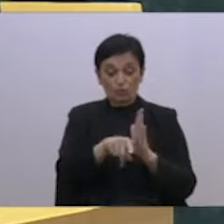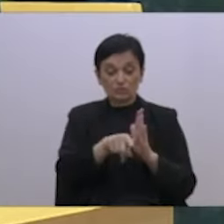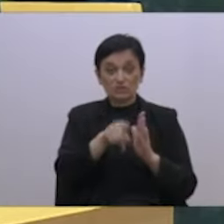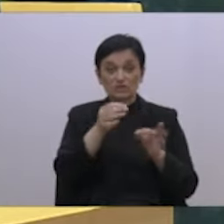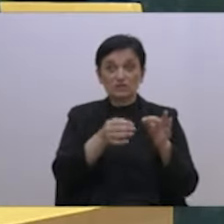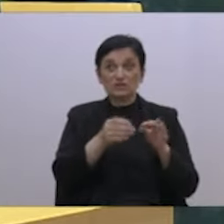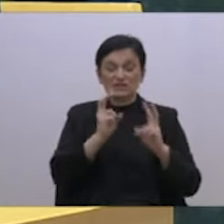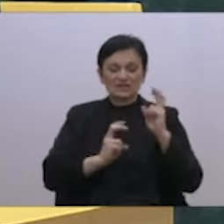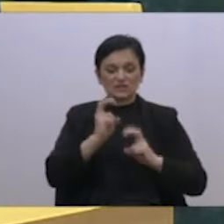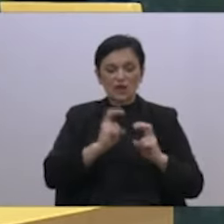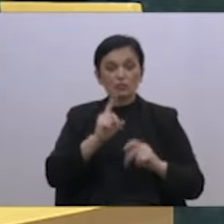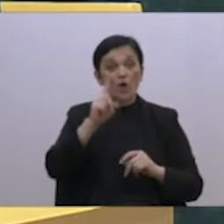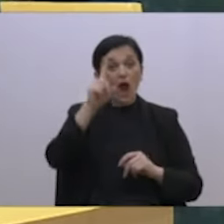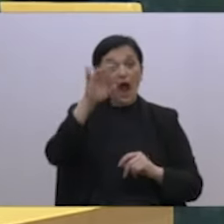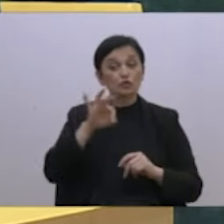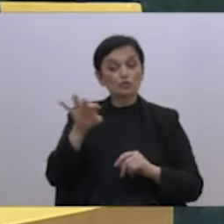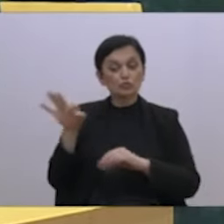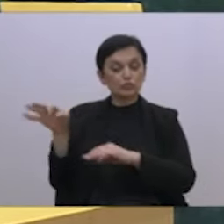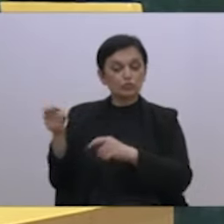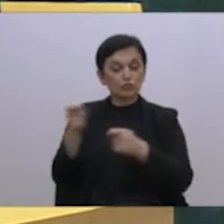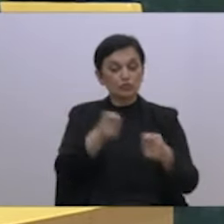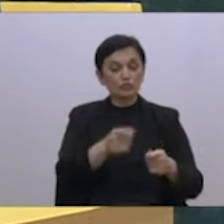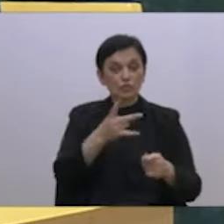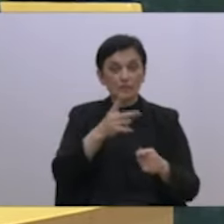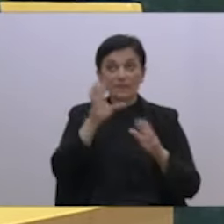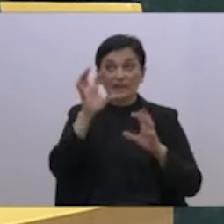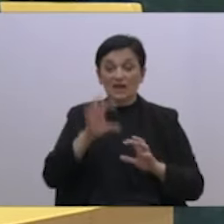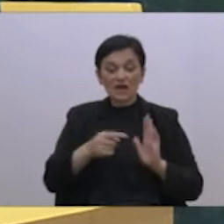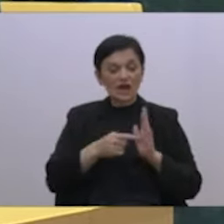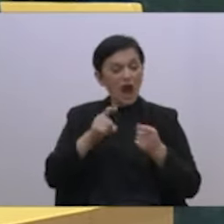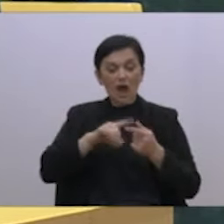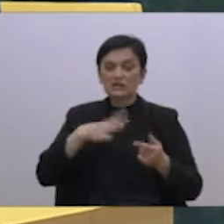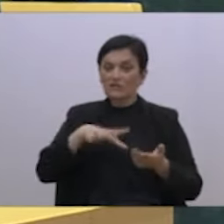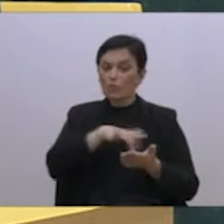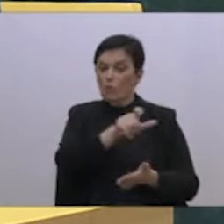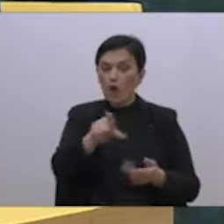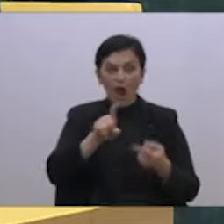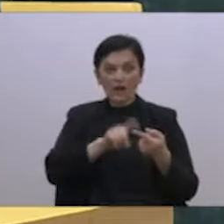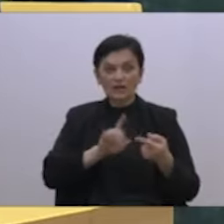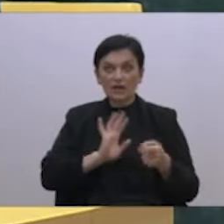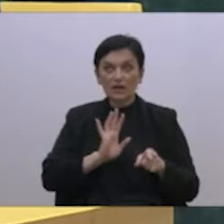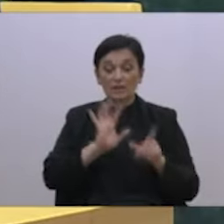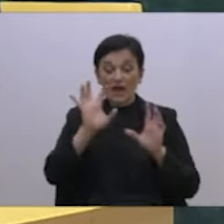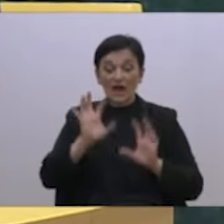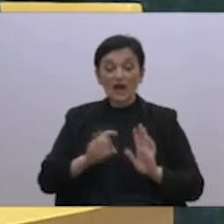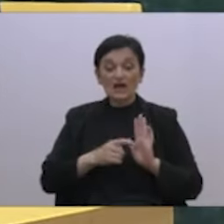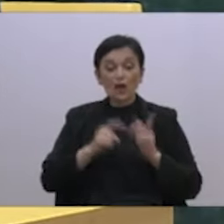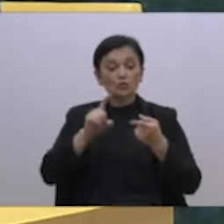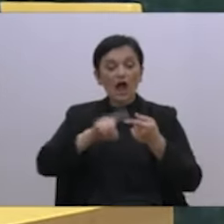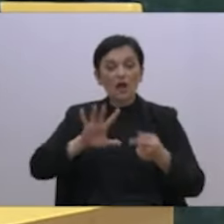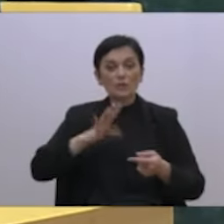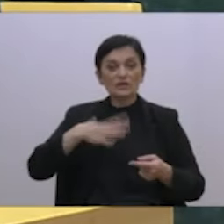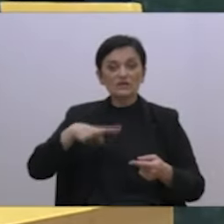როგორ იქიდან 100%-ით უნდა წამოიღოს. აქ ეს კანონი არ ეხება საქართველოს მოქალაქეებს. ეს კანონი არ ეხება